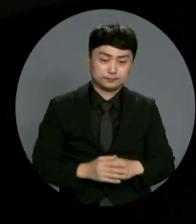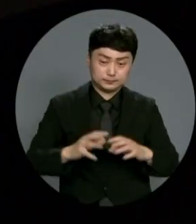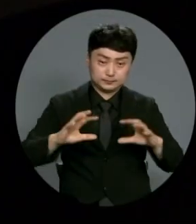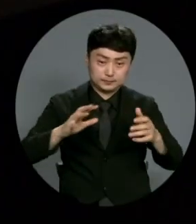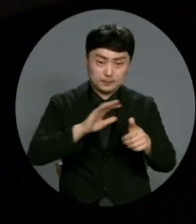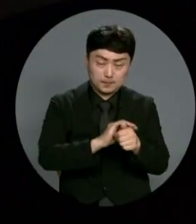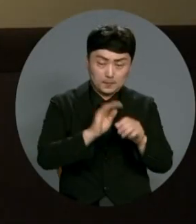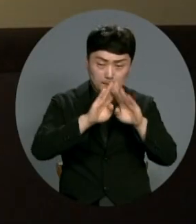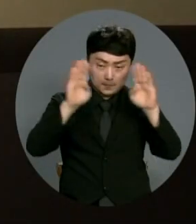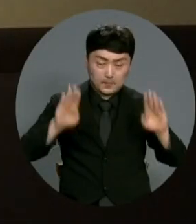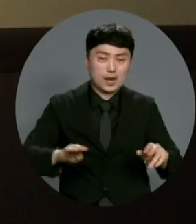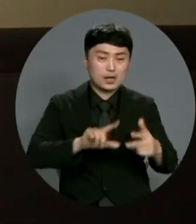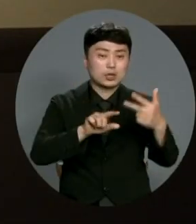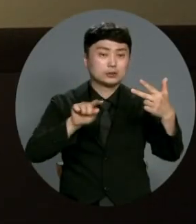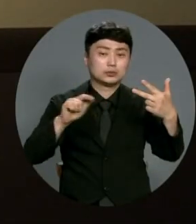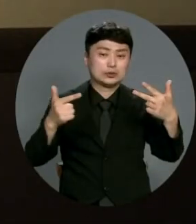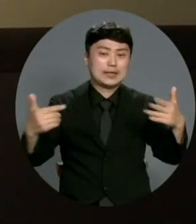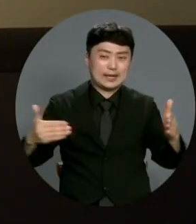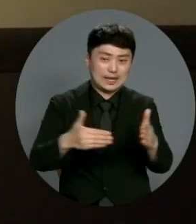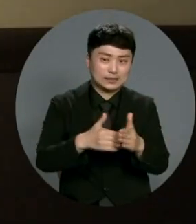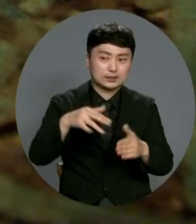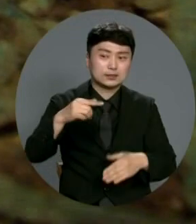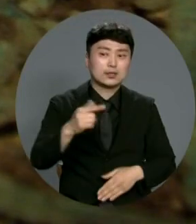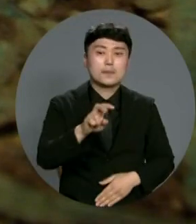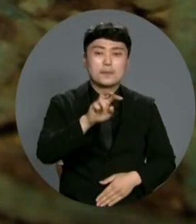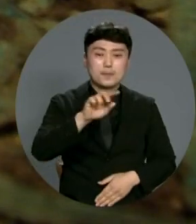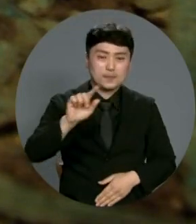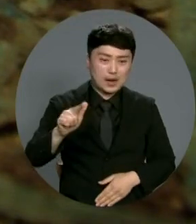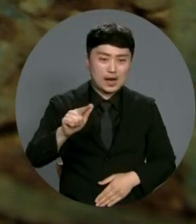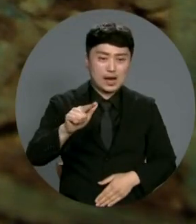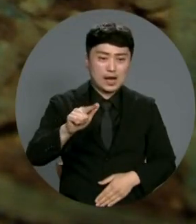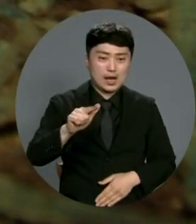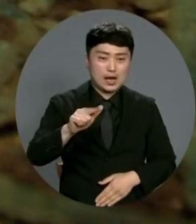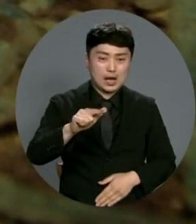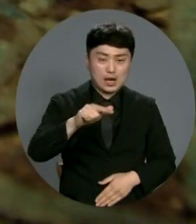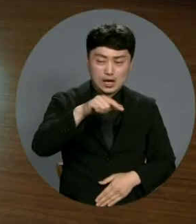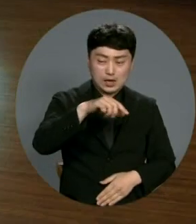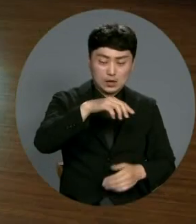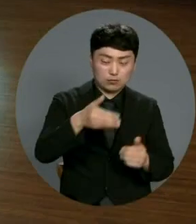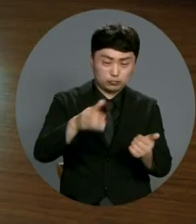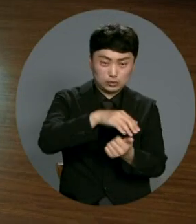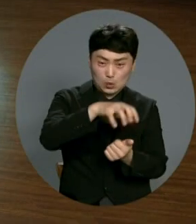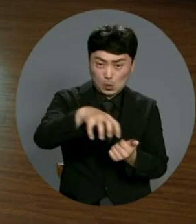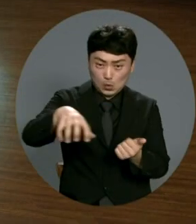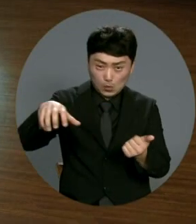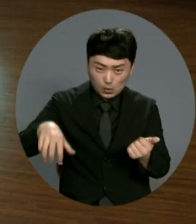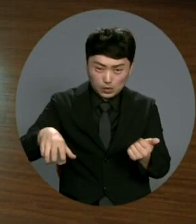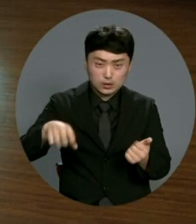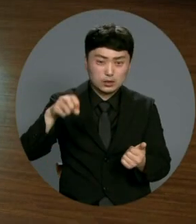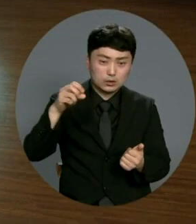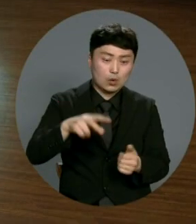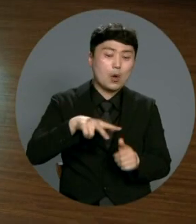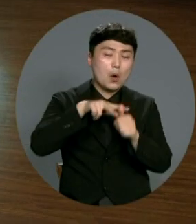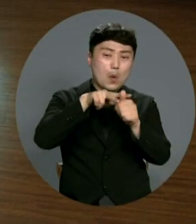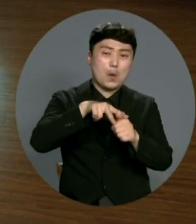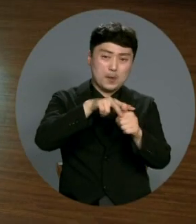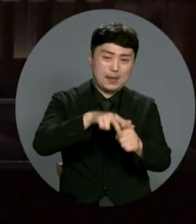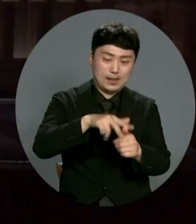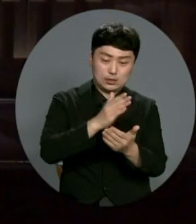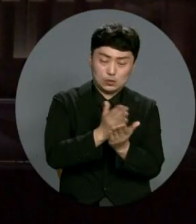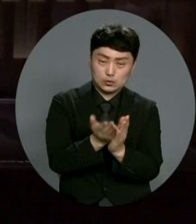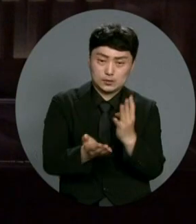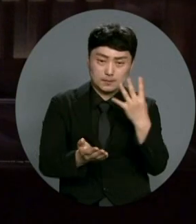국립경주박물관은 오는 7월 16일까지 천마총과 금관총, 금령총에서 나온 천마도와 천마무늬 말다래 네